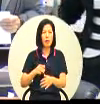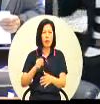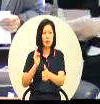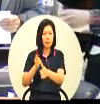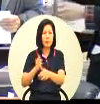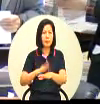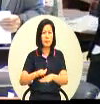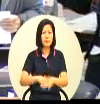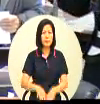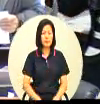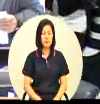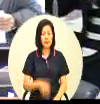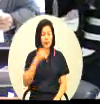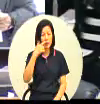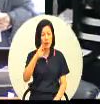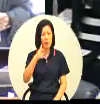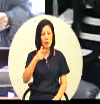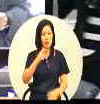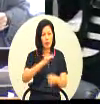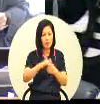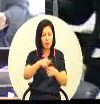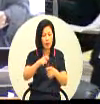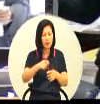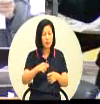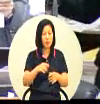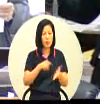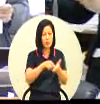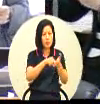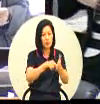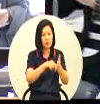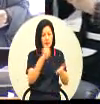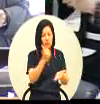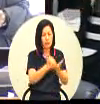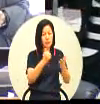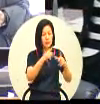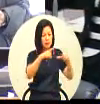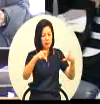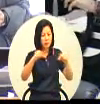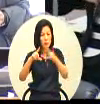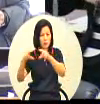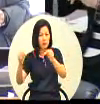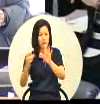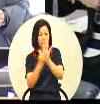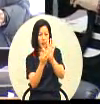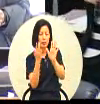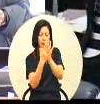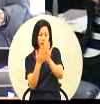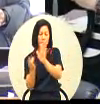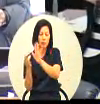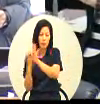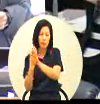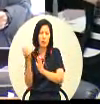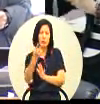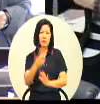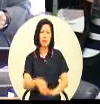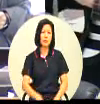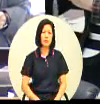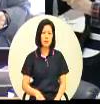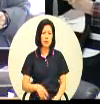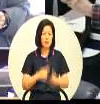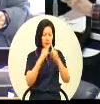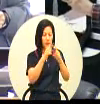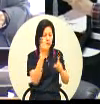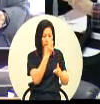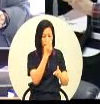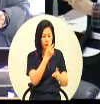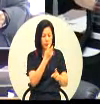会议。争取到两块牌 啊！啊，这个部分， 那请问一下，我们会勘完之后，到底还要让所